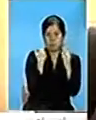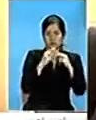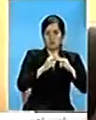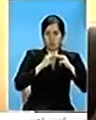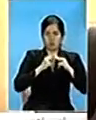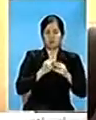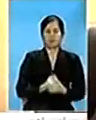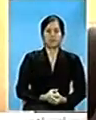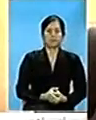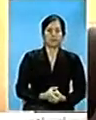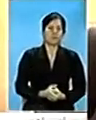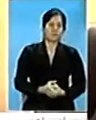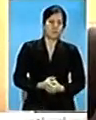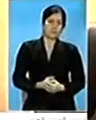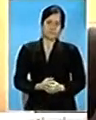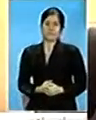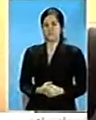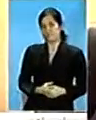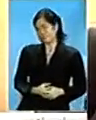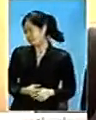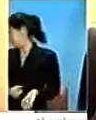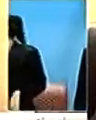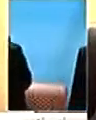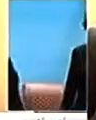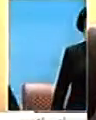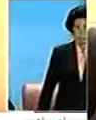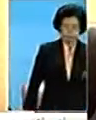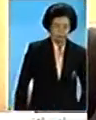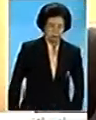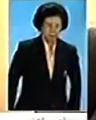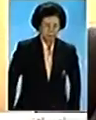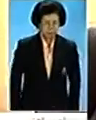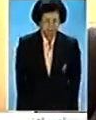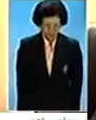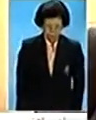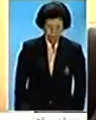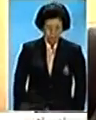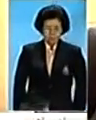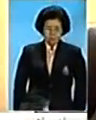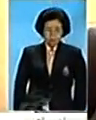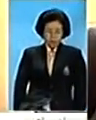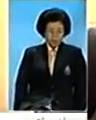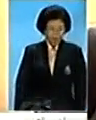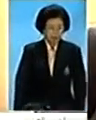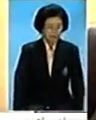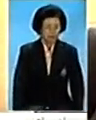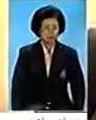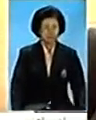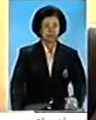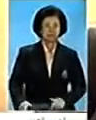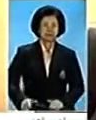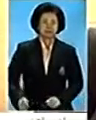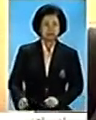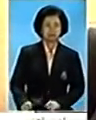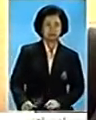องจึงเป็นที่มาของจังหวัดจัดการตนเองซึ่งสภาพัฒนาการเมืองได้พยายามผลักดันให้เกิด